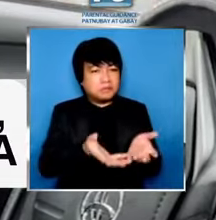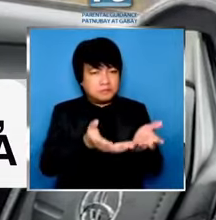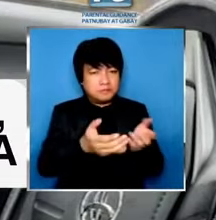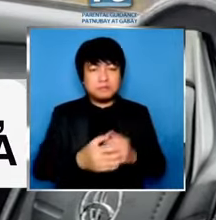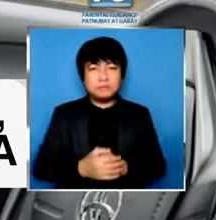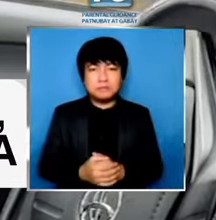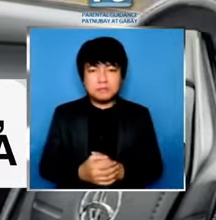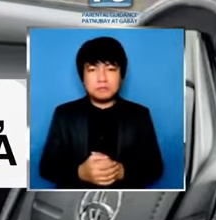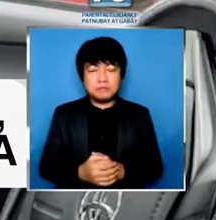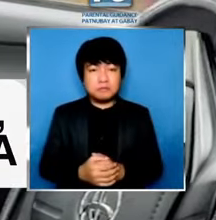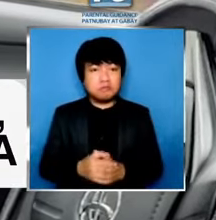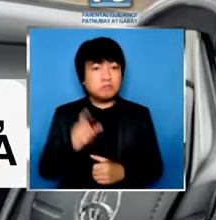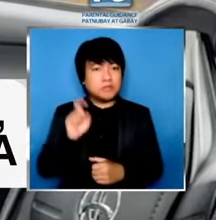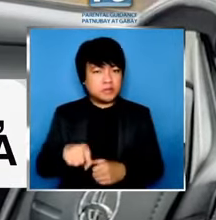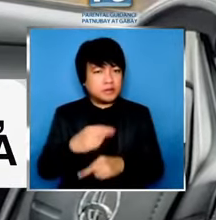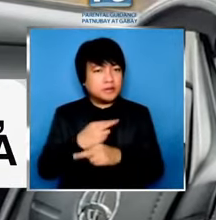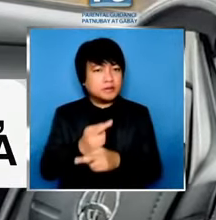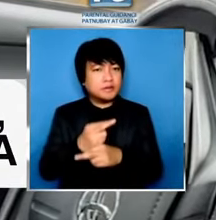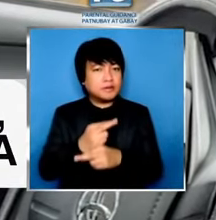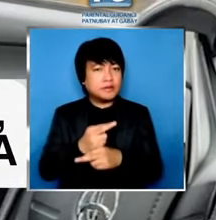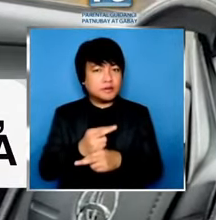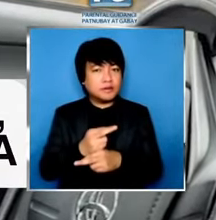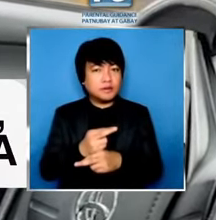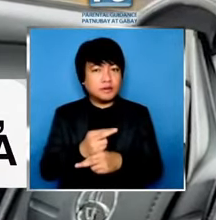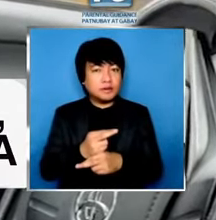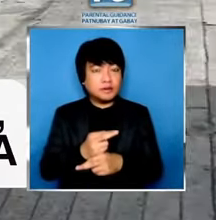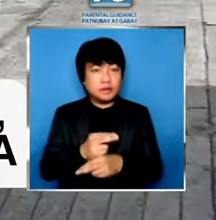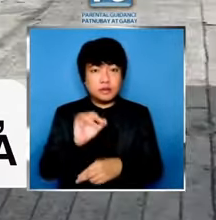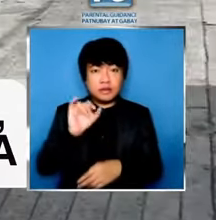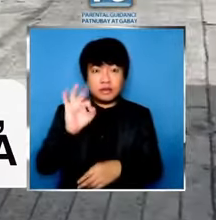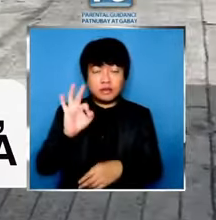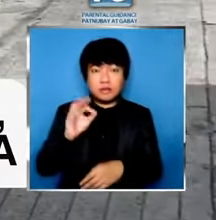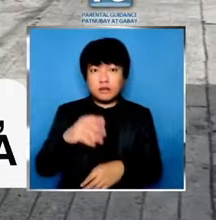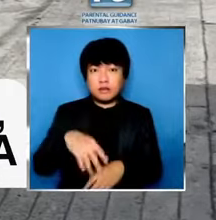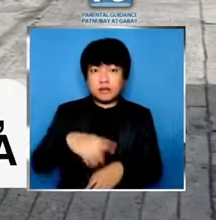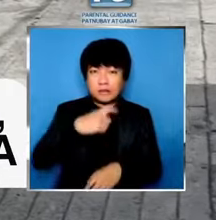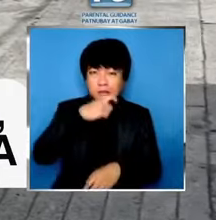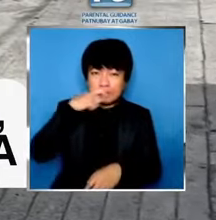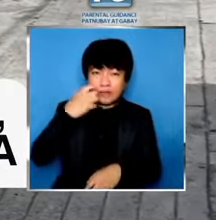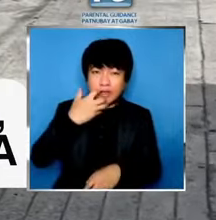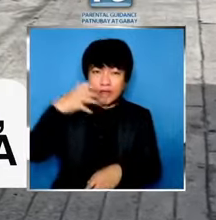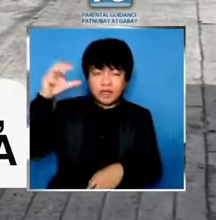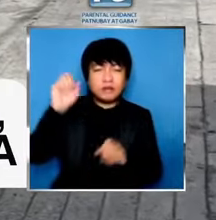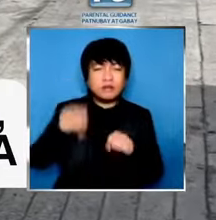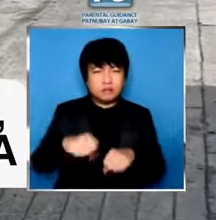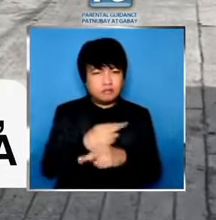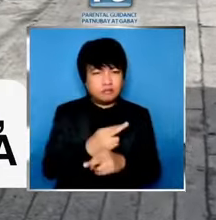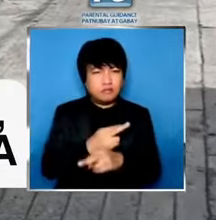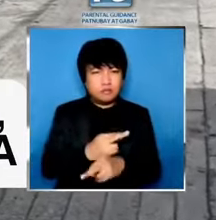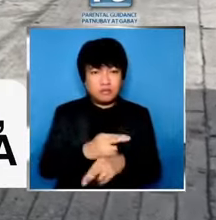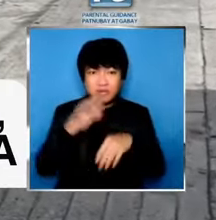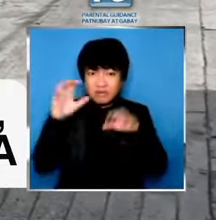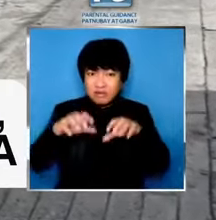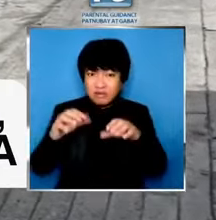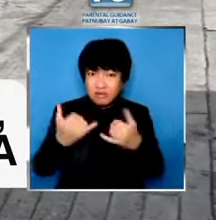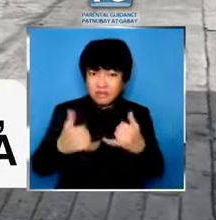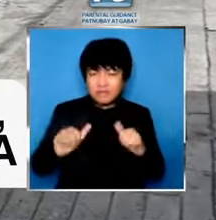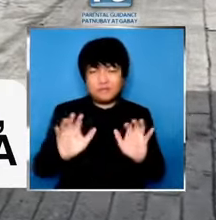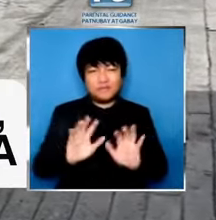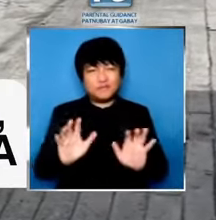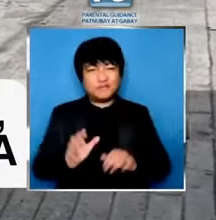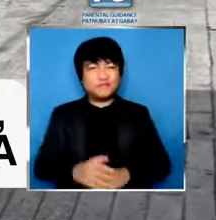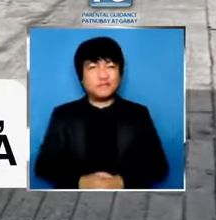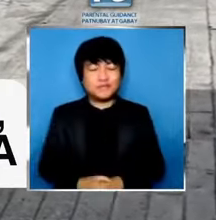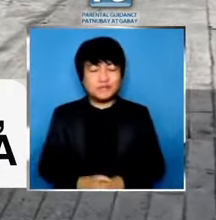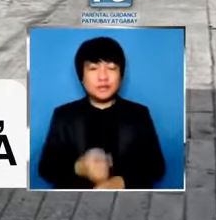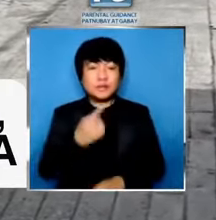lang, dapat marepair. Pag yung mainit na yung panahon, maganda ng panahon, wala nang ulan. Payo naman ng MMDA sa mga kumotorista at commuters na gamitin ang